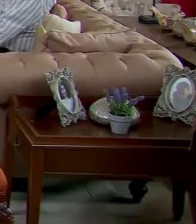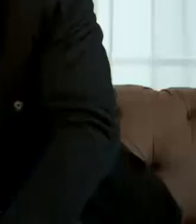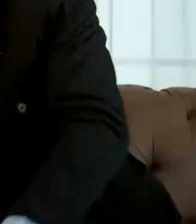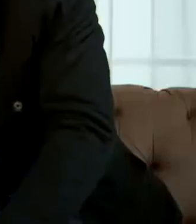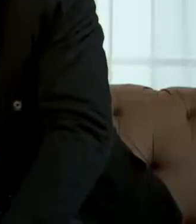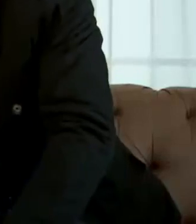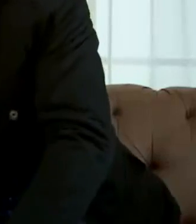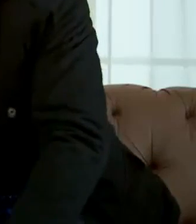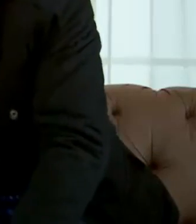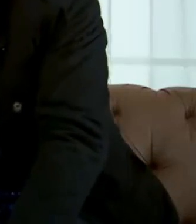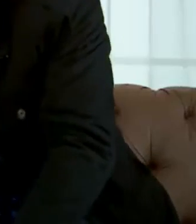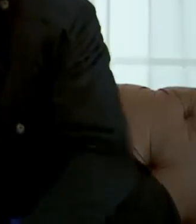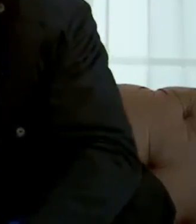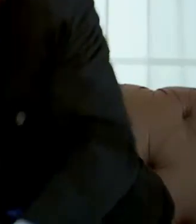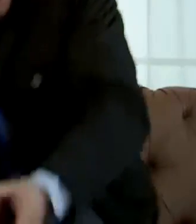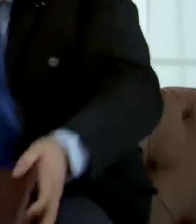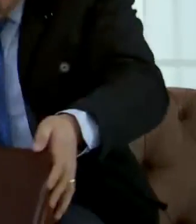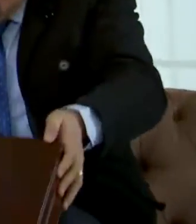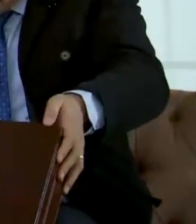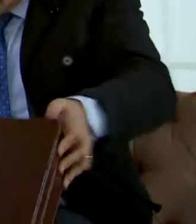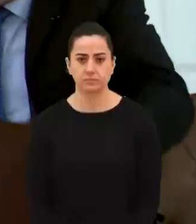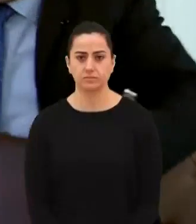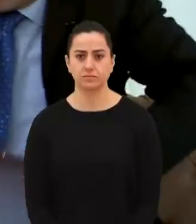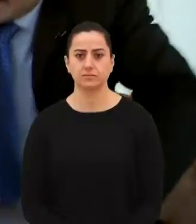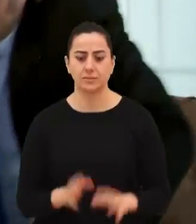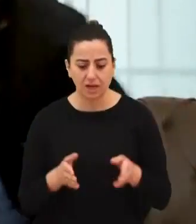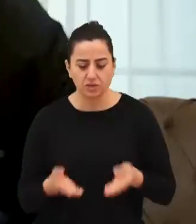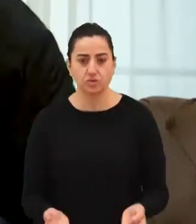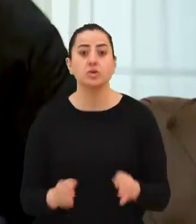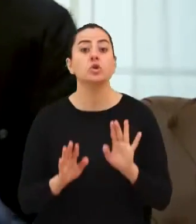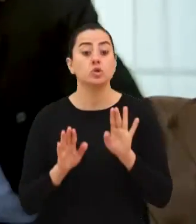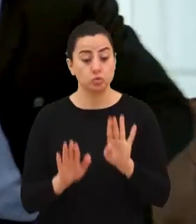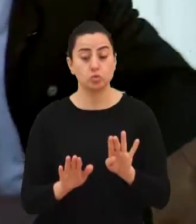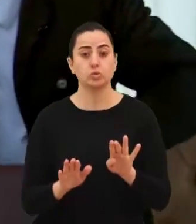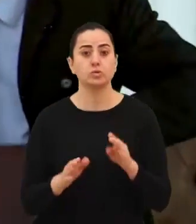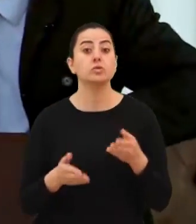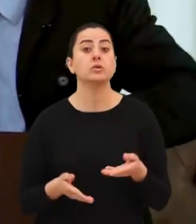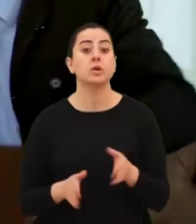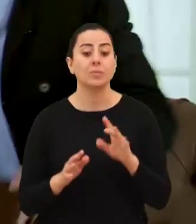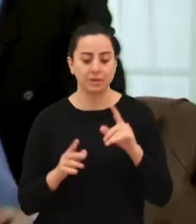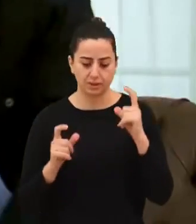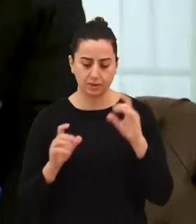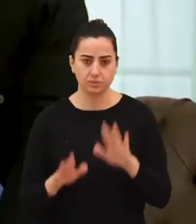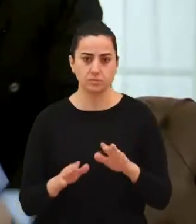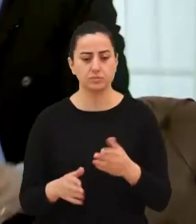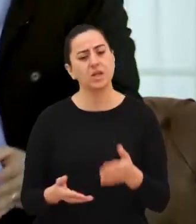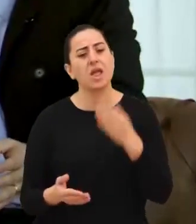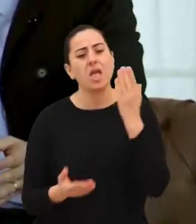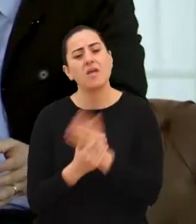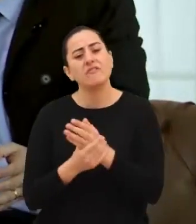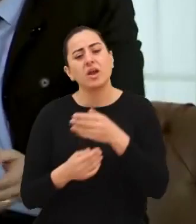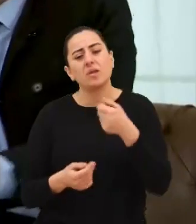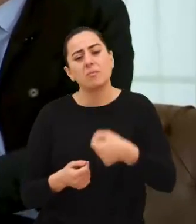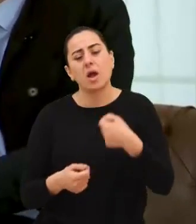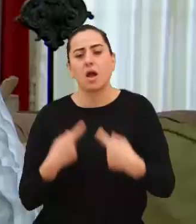oğlum. Doğru söyledim. Şunu nereye... Şu aşağıya yok, yok dursun orada. Niye? Dursun, dikkat çekersin. Evrak çantan senin bankadan